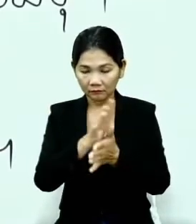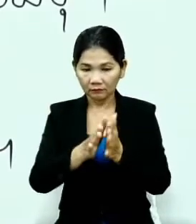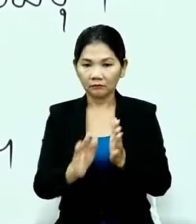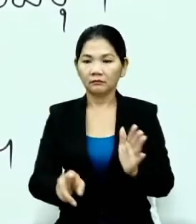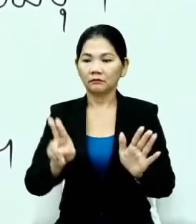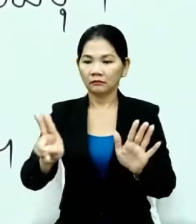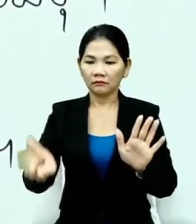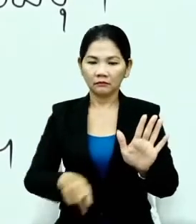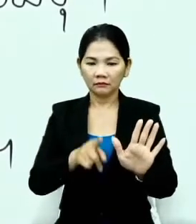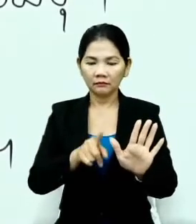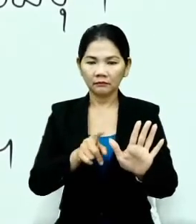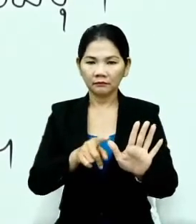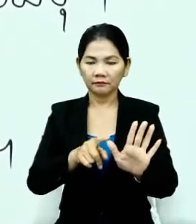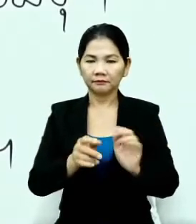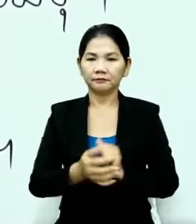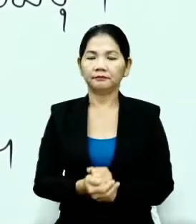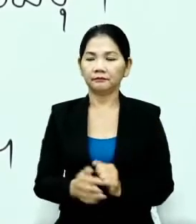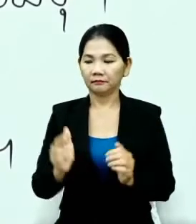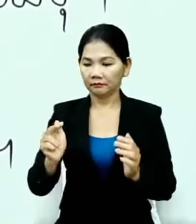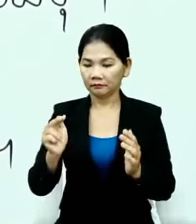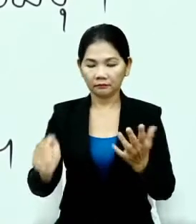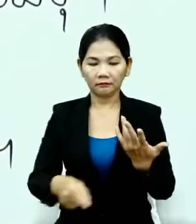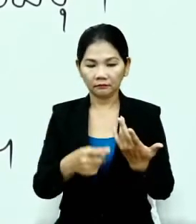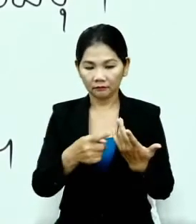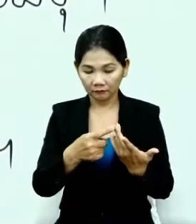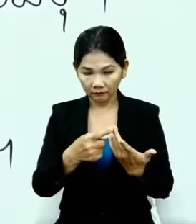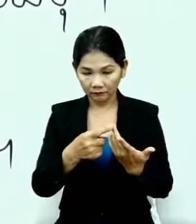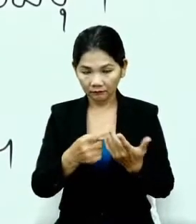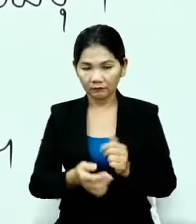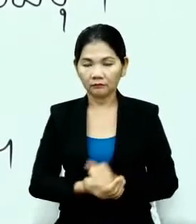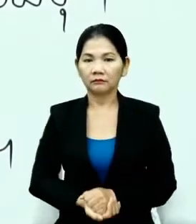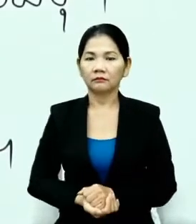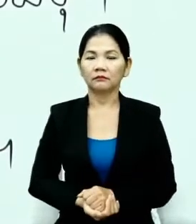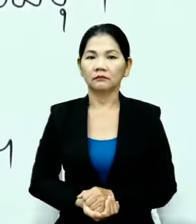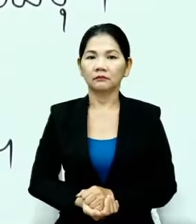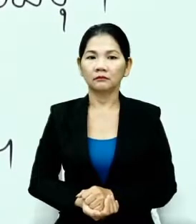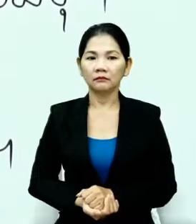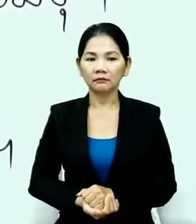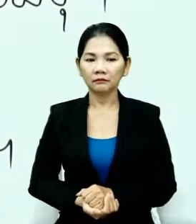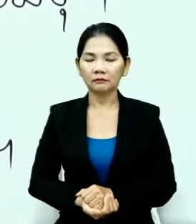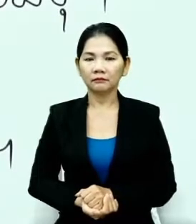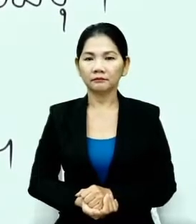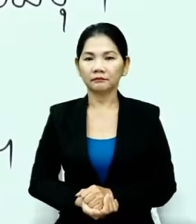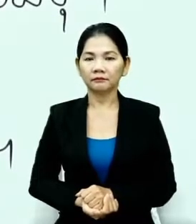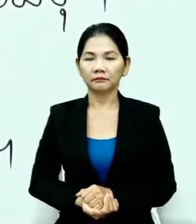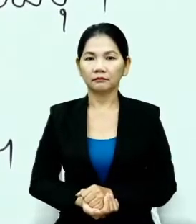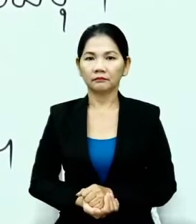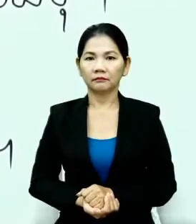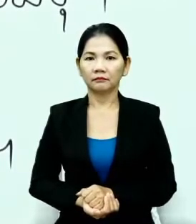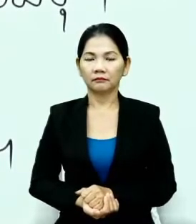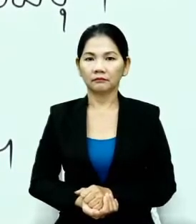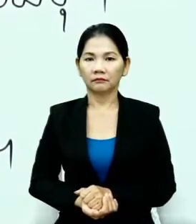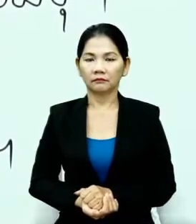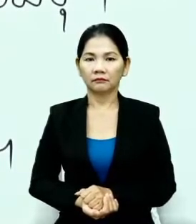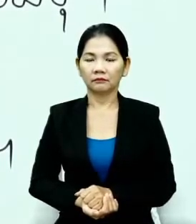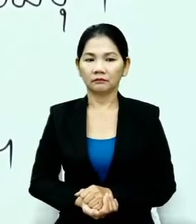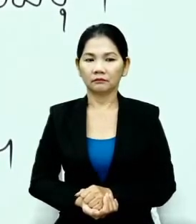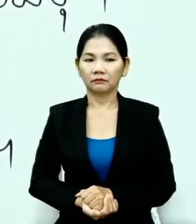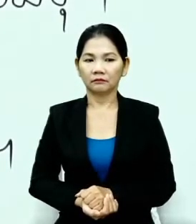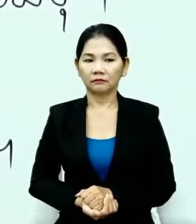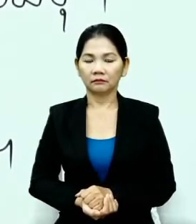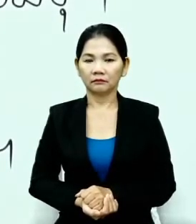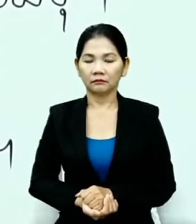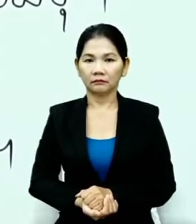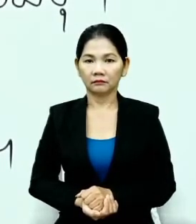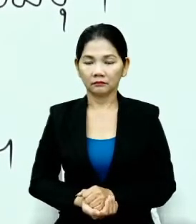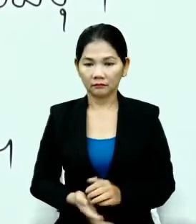bộ ổ chân sạ ổng bê đẹp xăm đẹp bà cọp cho mùi nâng to cứ chết tôi chỉ ôm sâu ôm này con nhé tùm chả